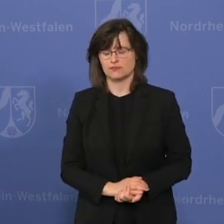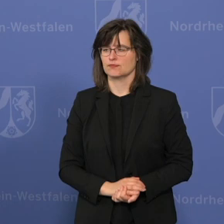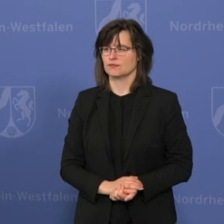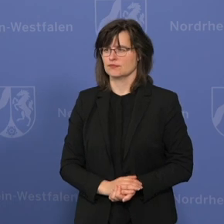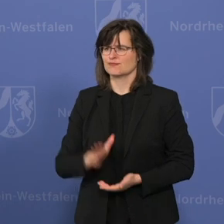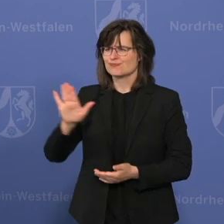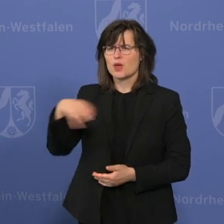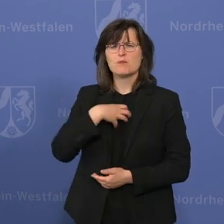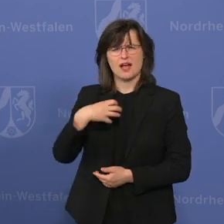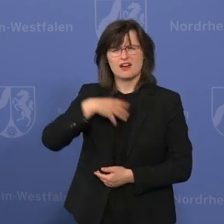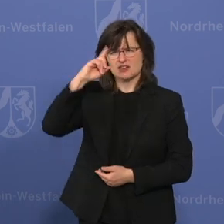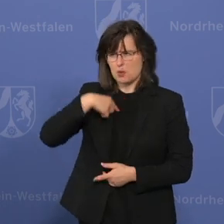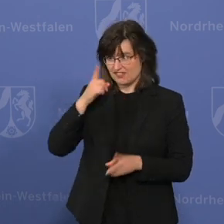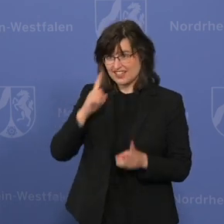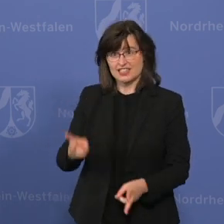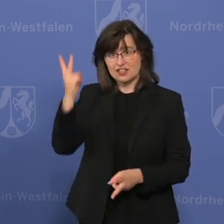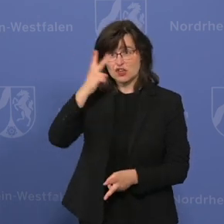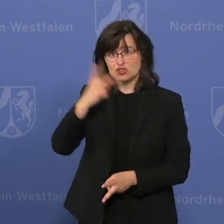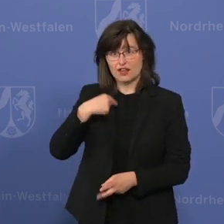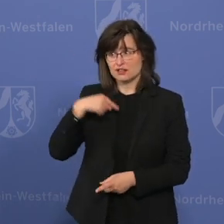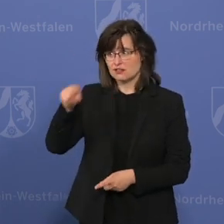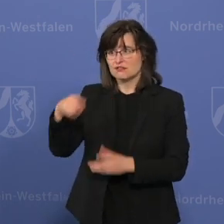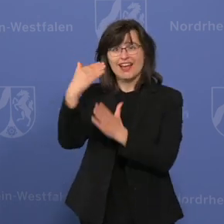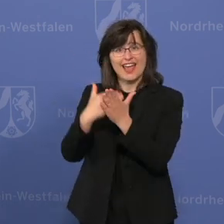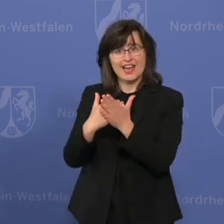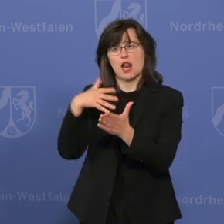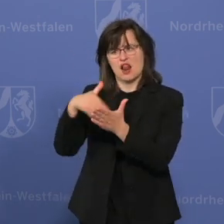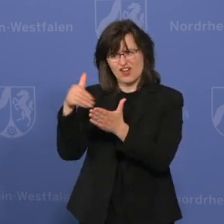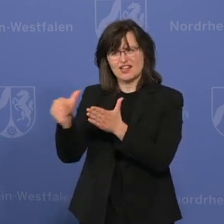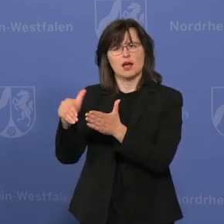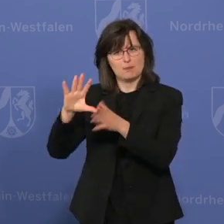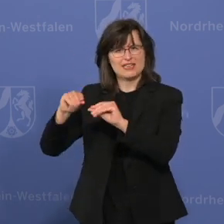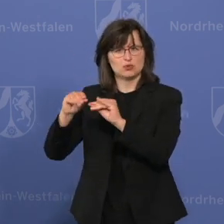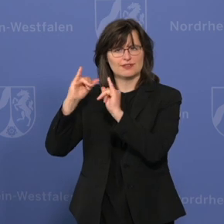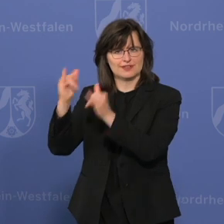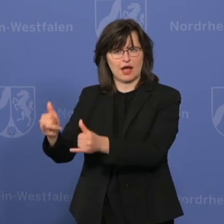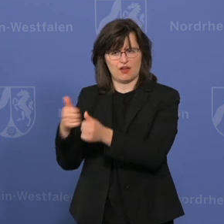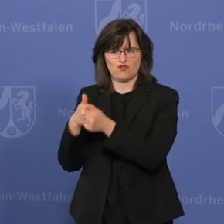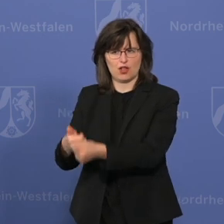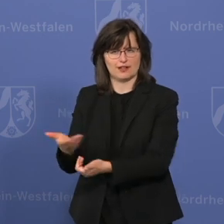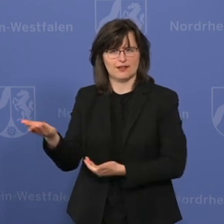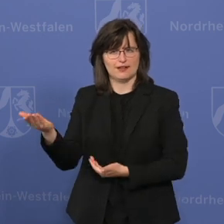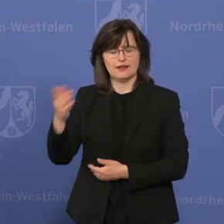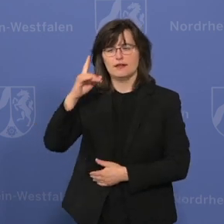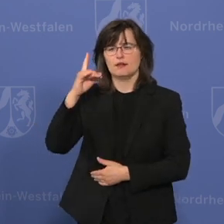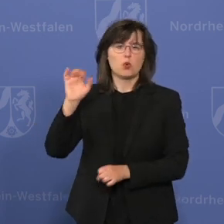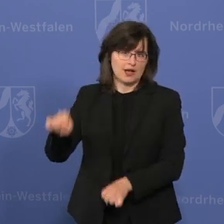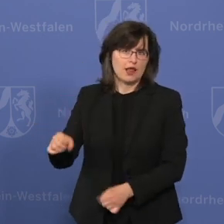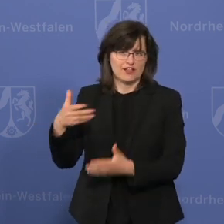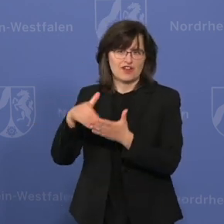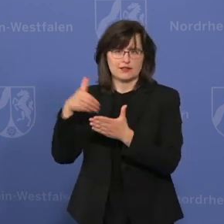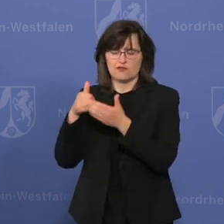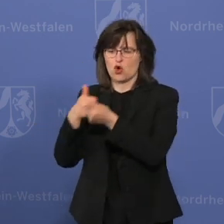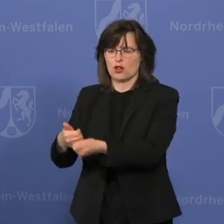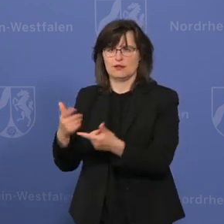die Regelung zunächst mal noch so angewendet werden kann. Man muss natürlich sehen, ich hatte es hier auch schon mal ausgeführt,